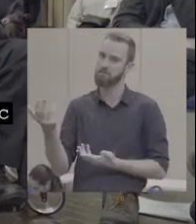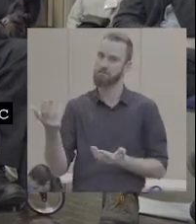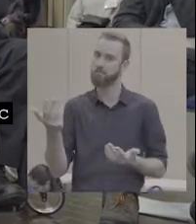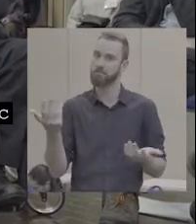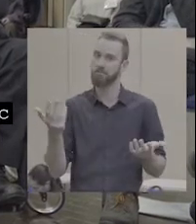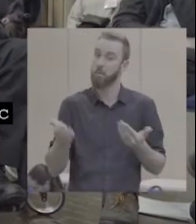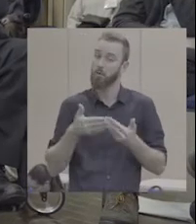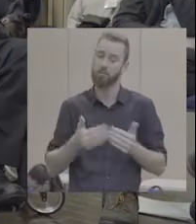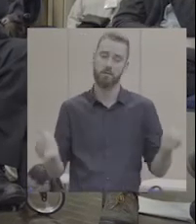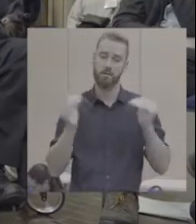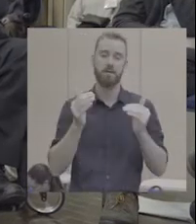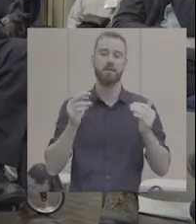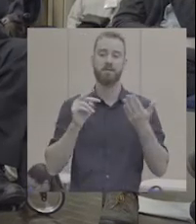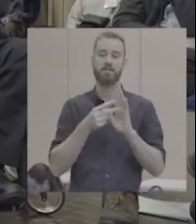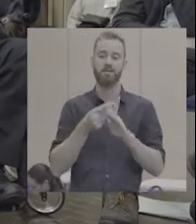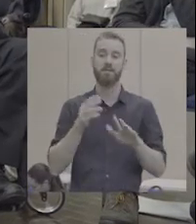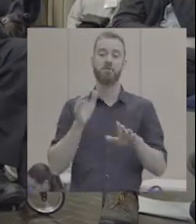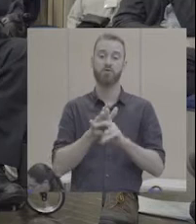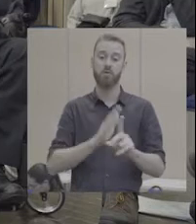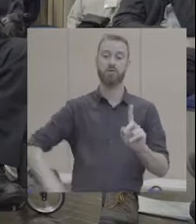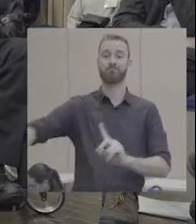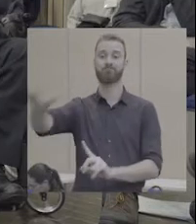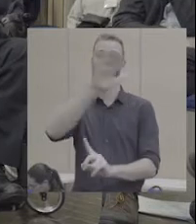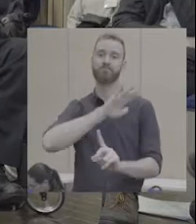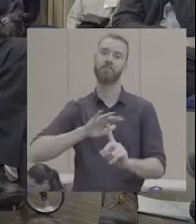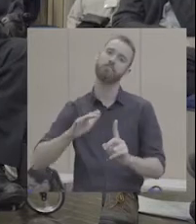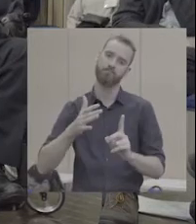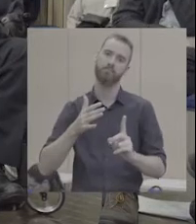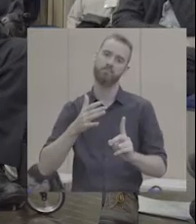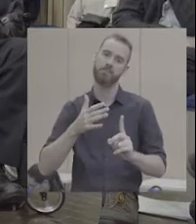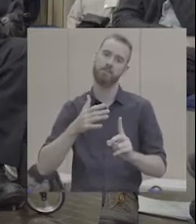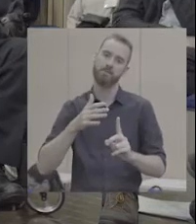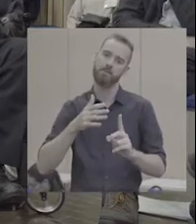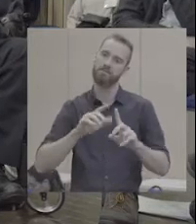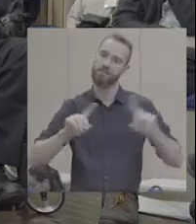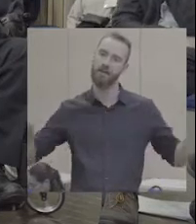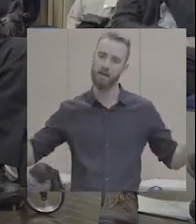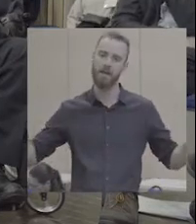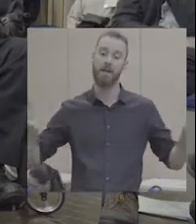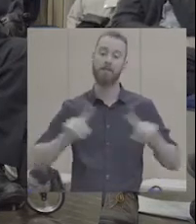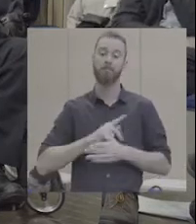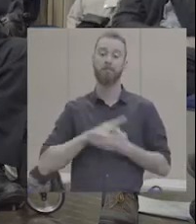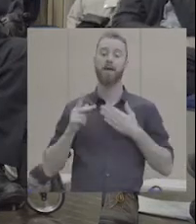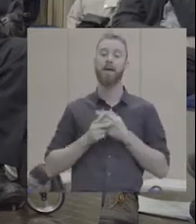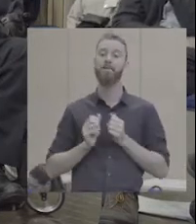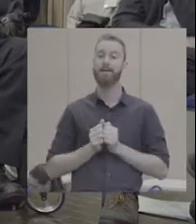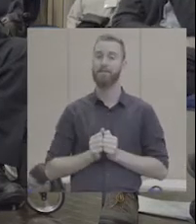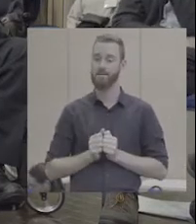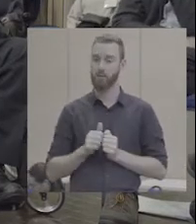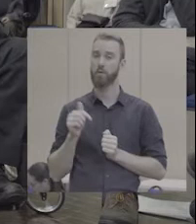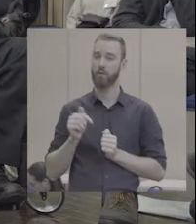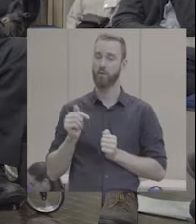pense, tourne autour de l'ensemble des situations. Et dans les programmes d'adaptation, on prend en compte